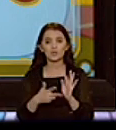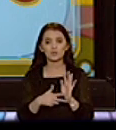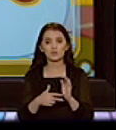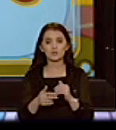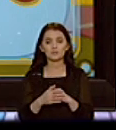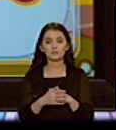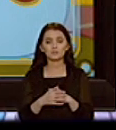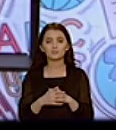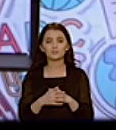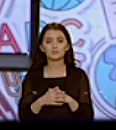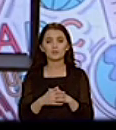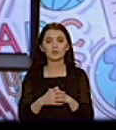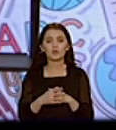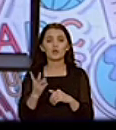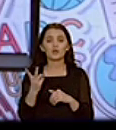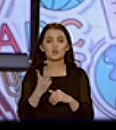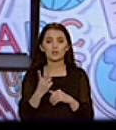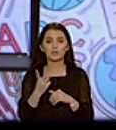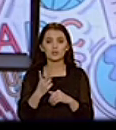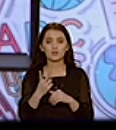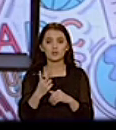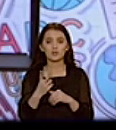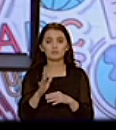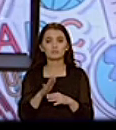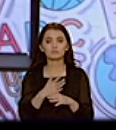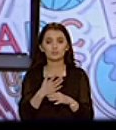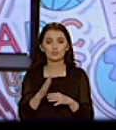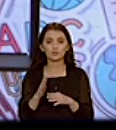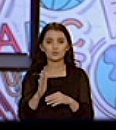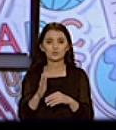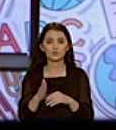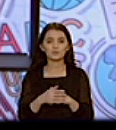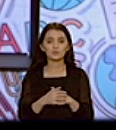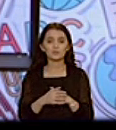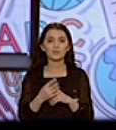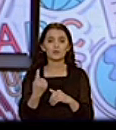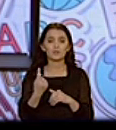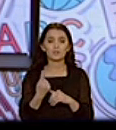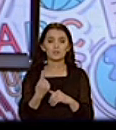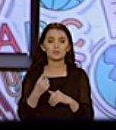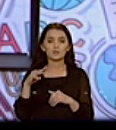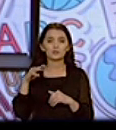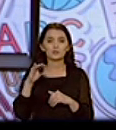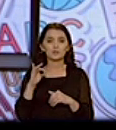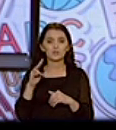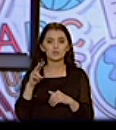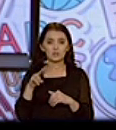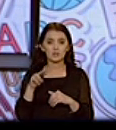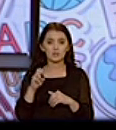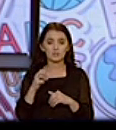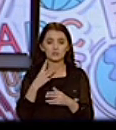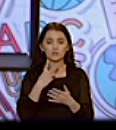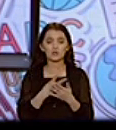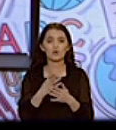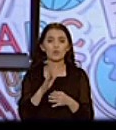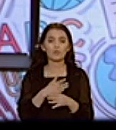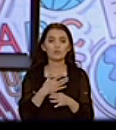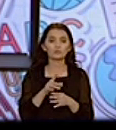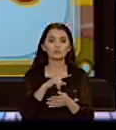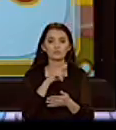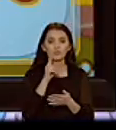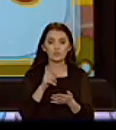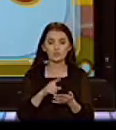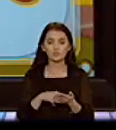18. Ikkala tenglamamiz ham bo'lishga doir. Birinchi tenglamamizda bo'linuvchi noma'lum